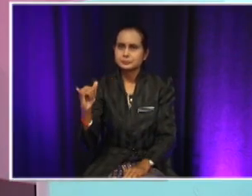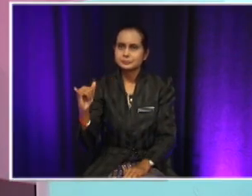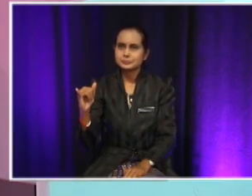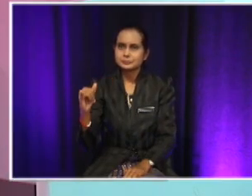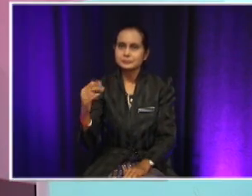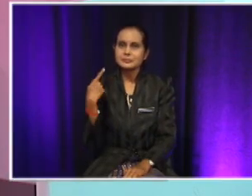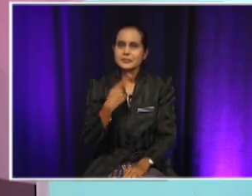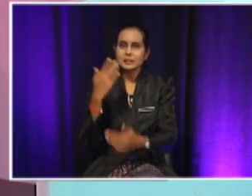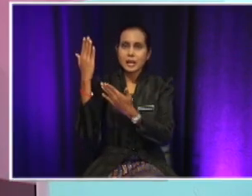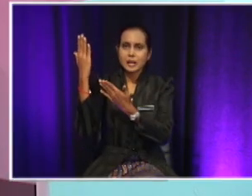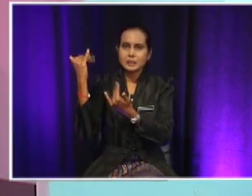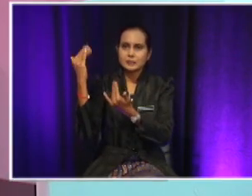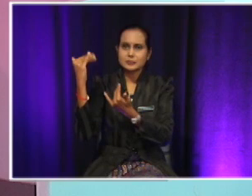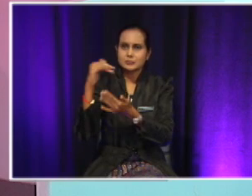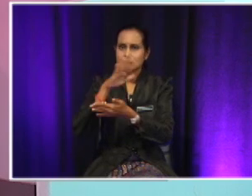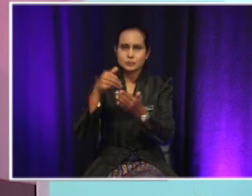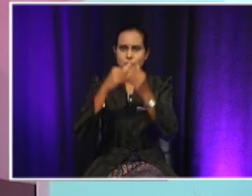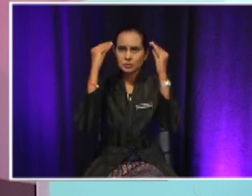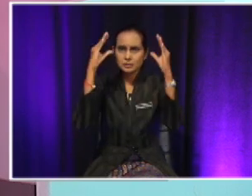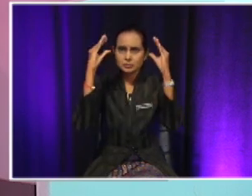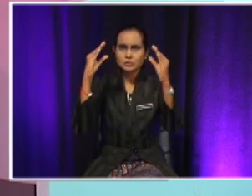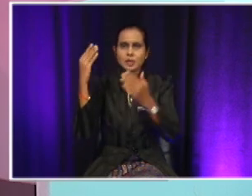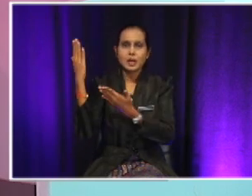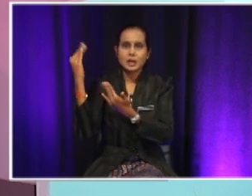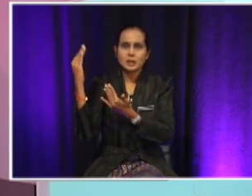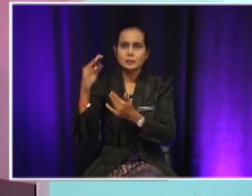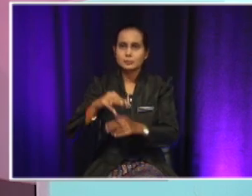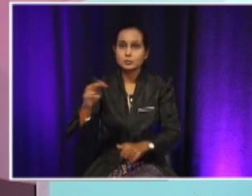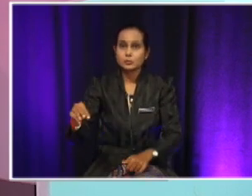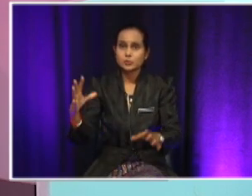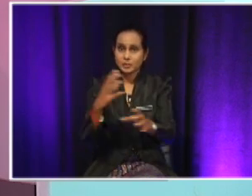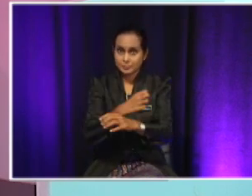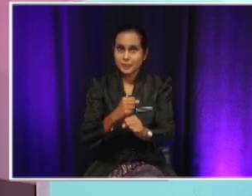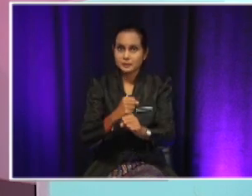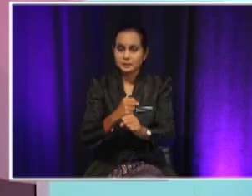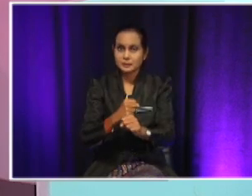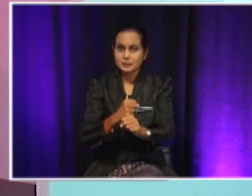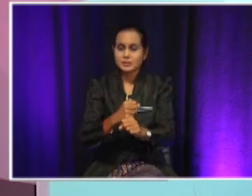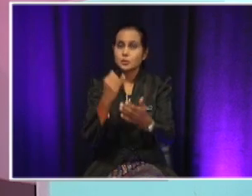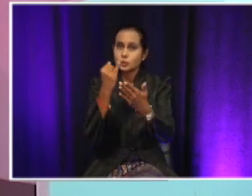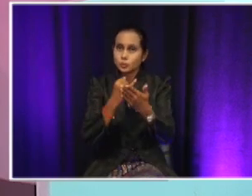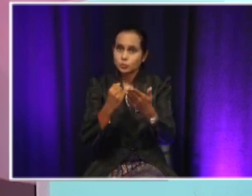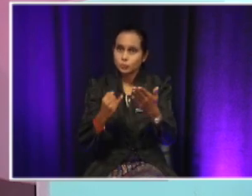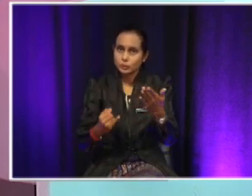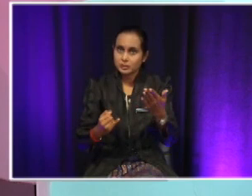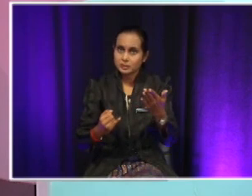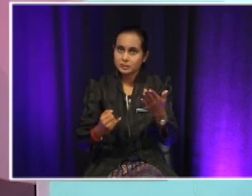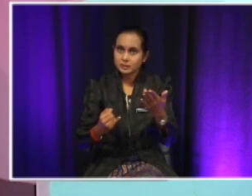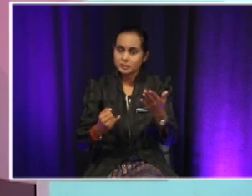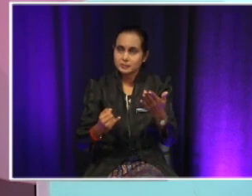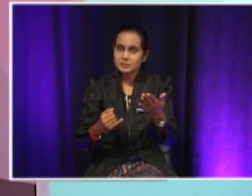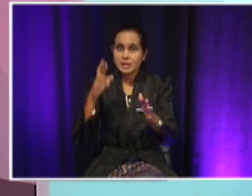kita mengharapkan, saya rasa semua cikgu-cikgu mengharapkan murid-murid kita dapat melukis raja bloknya